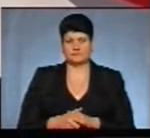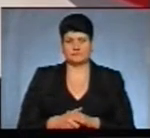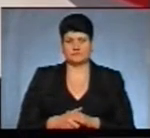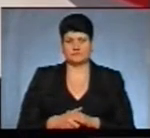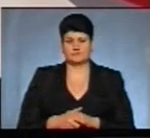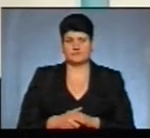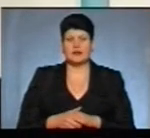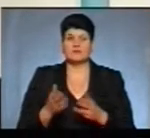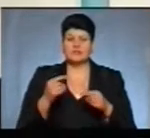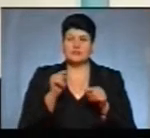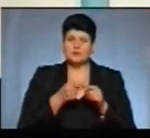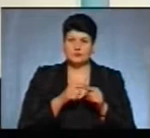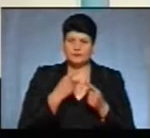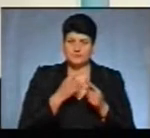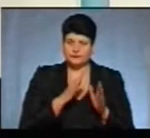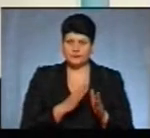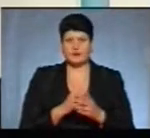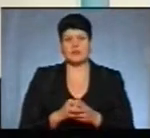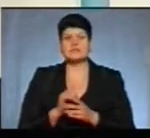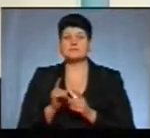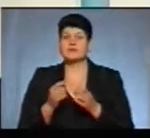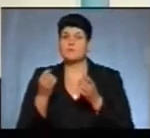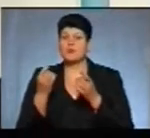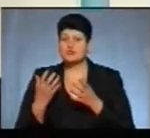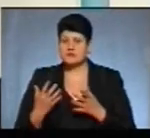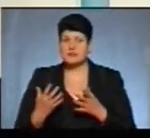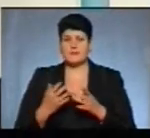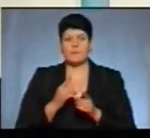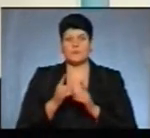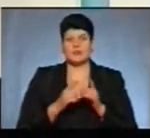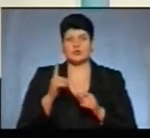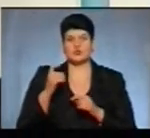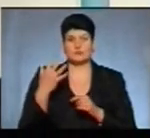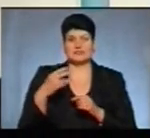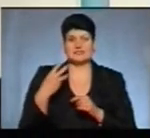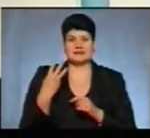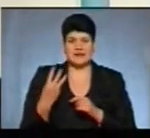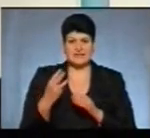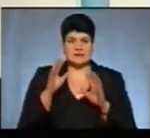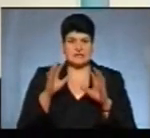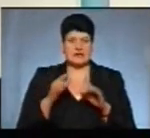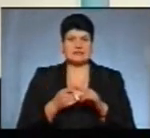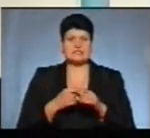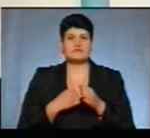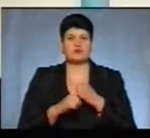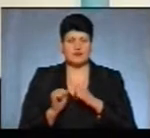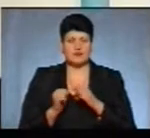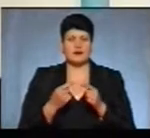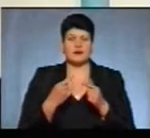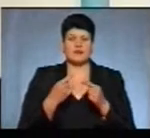увагу. Зміни дуже прості. Помінялася 153 стаття, це зґвалтування. Раніше вона